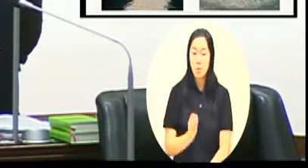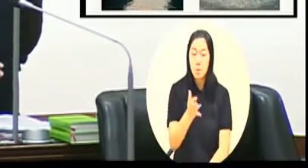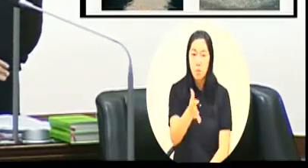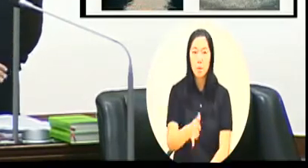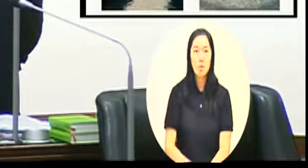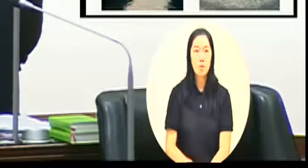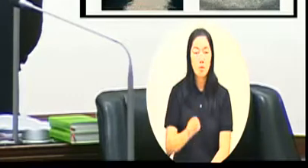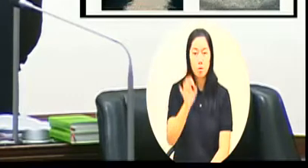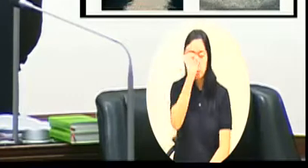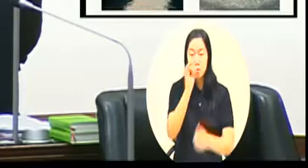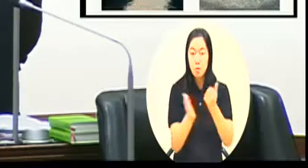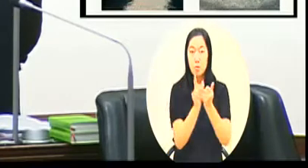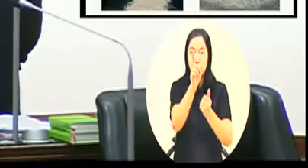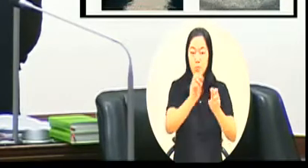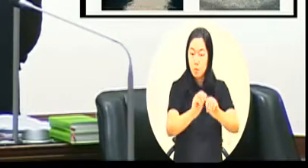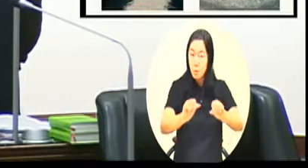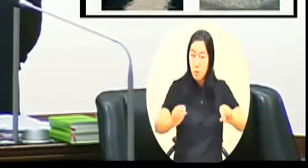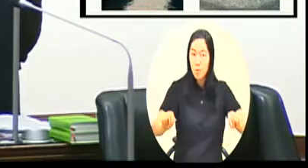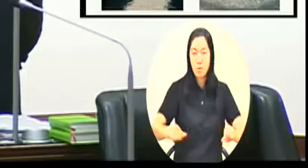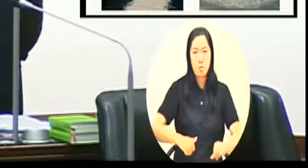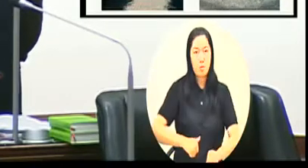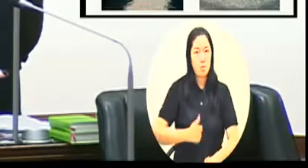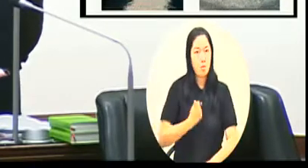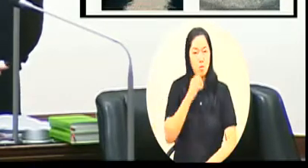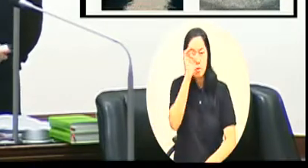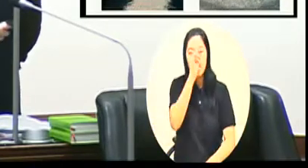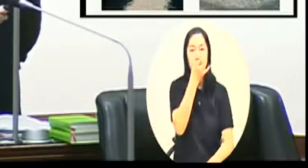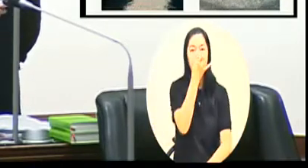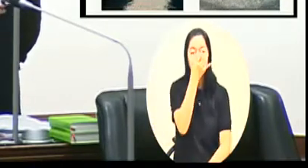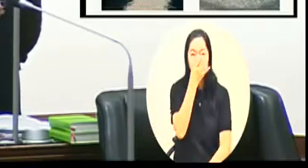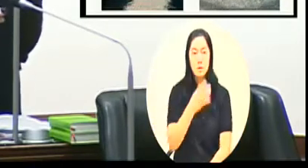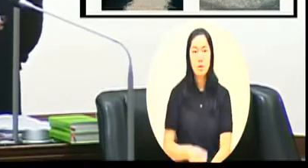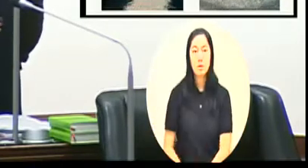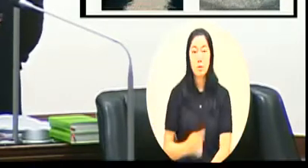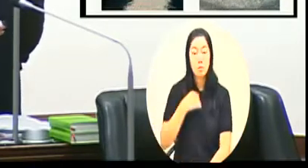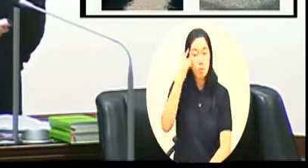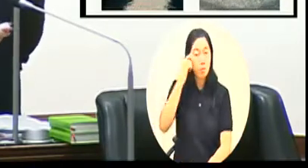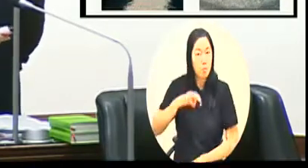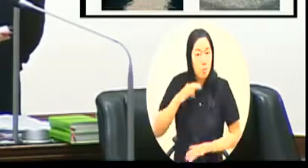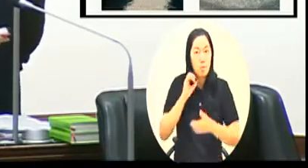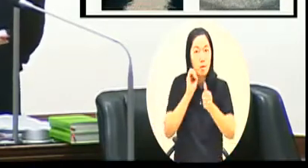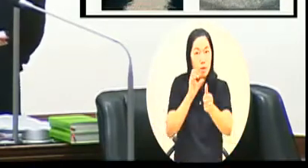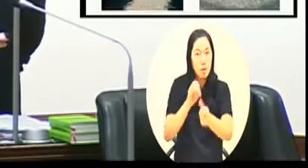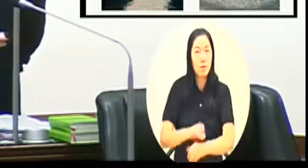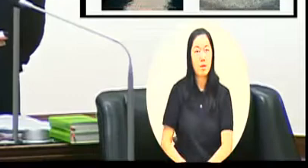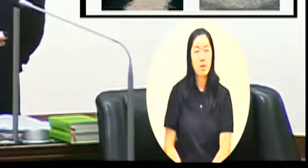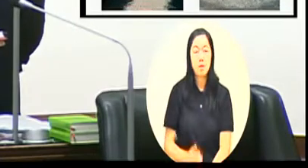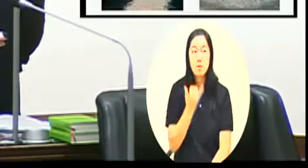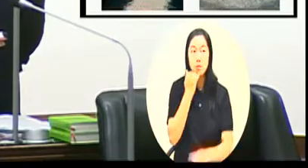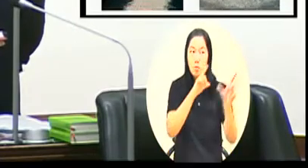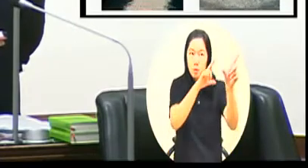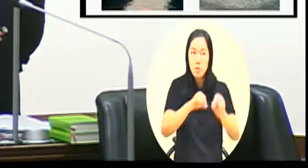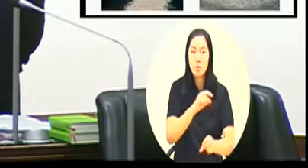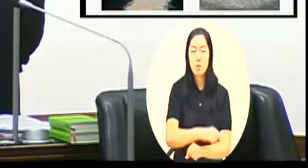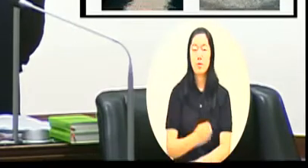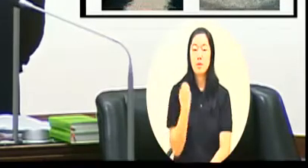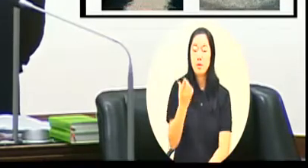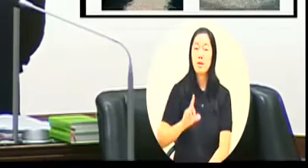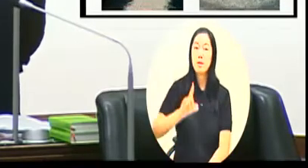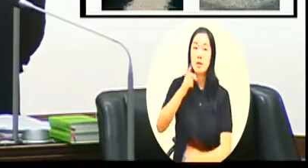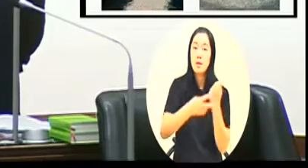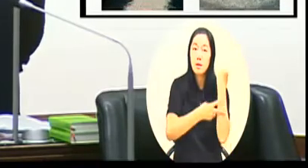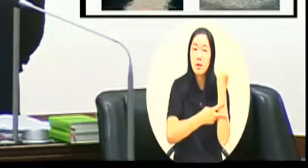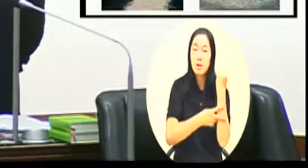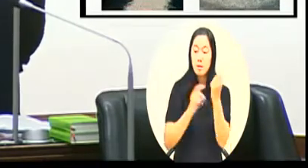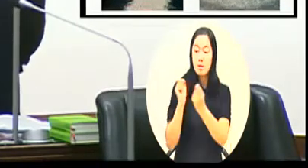方要找到一块土地，可能哈也是找不到了哈。那我也建议局长能够比较新上里有一块